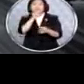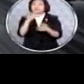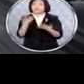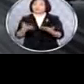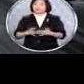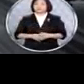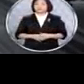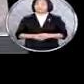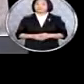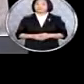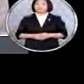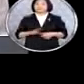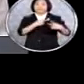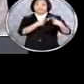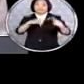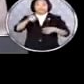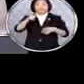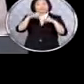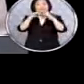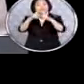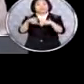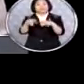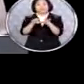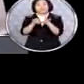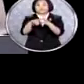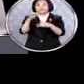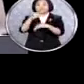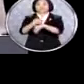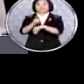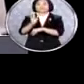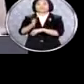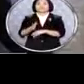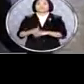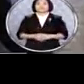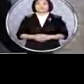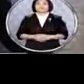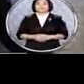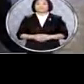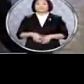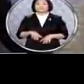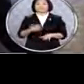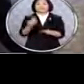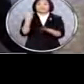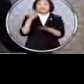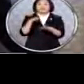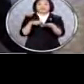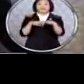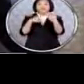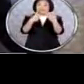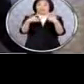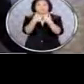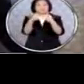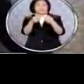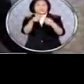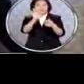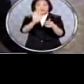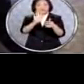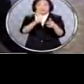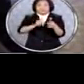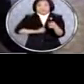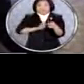谢。 请蔡英文女士回答，时间1分30秒。 谢谢。九二年是有九二会谈，但是真